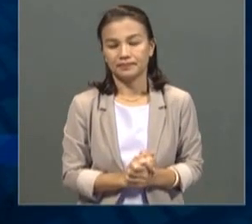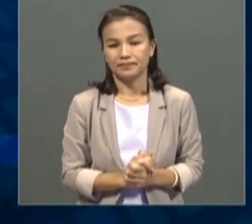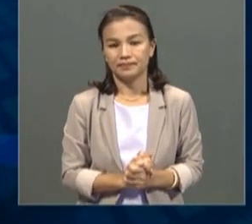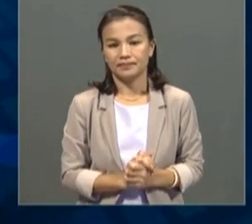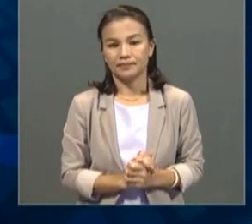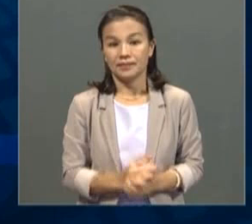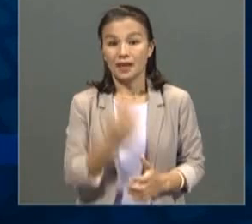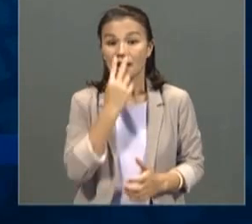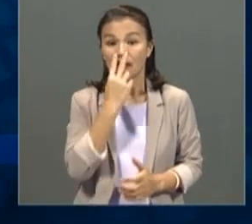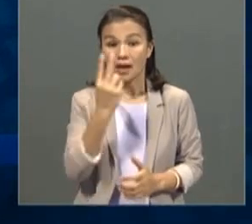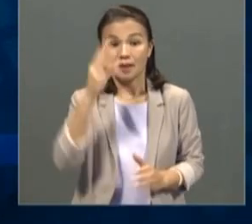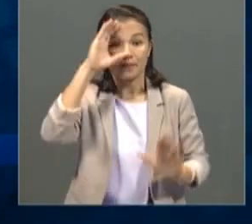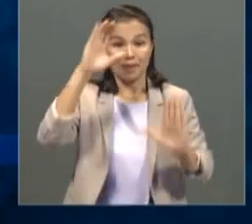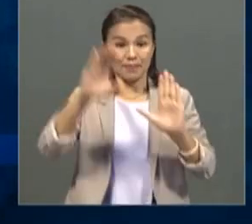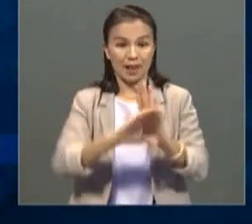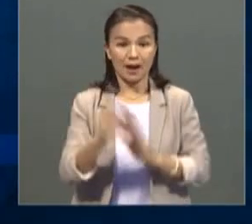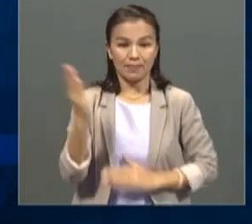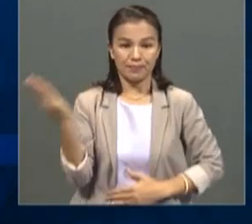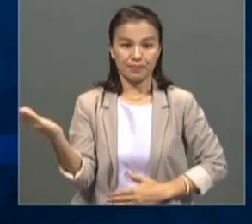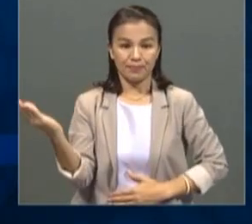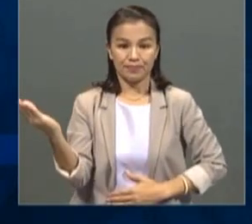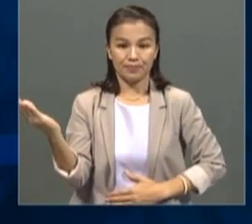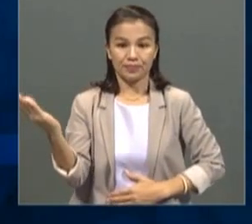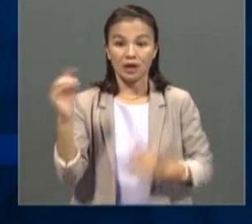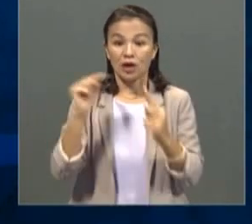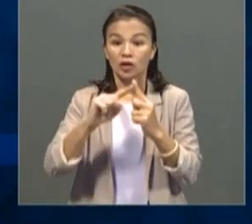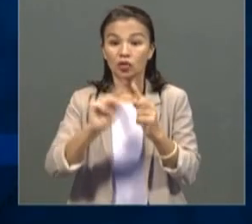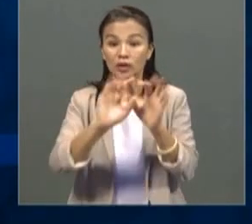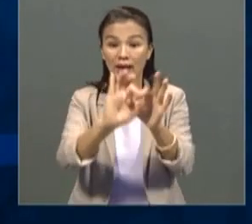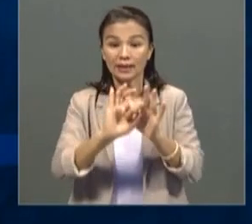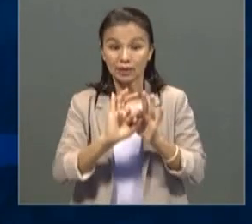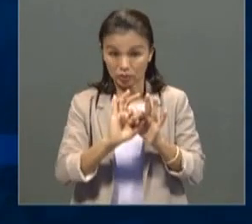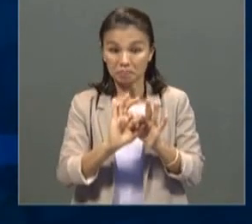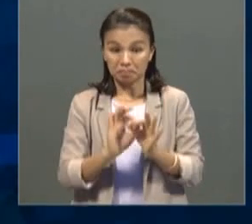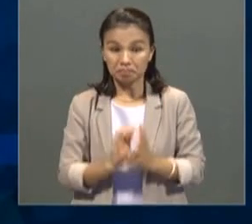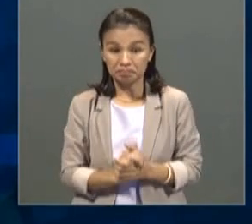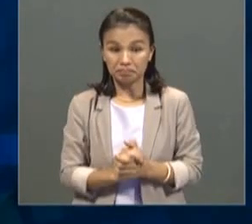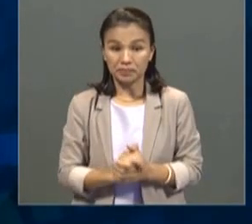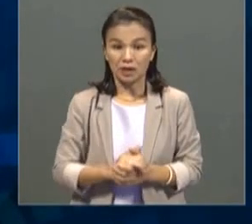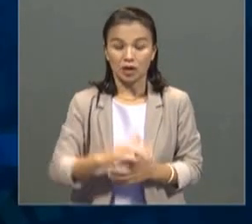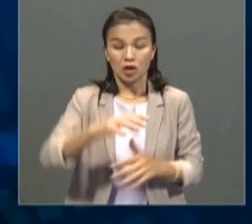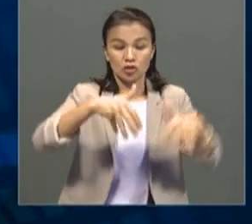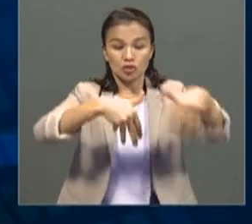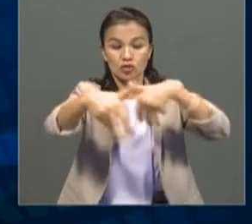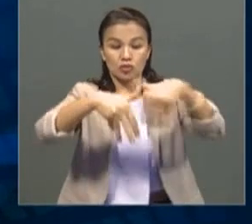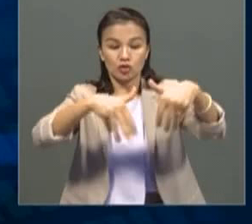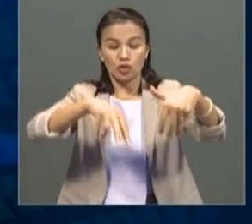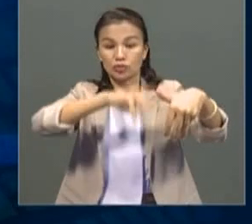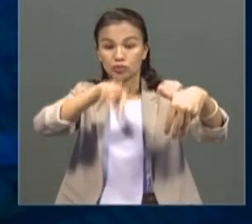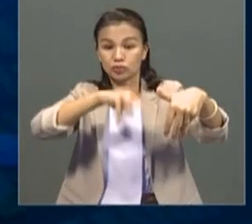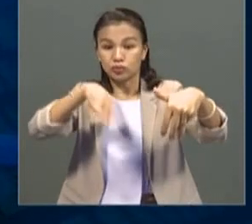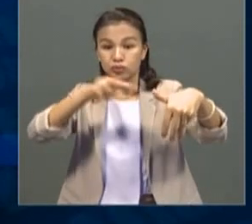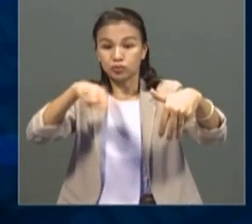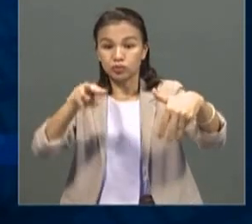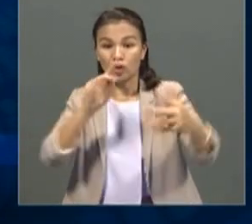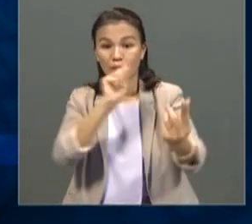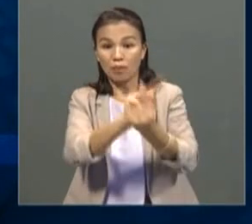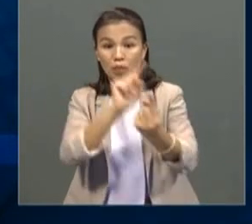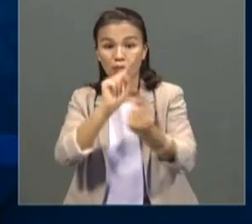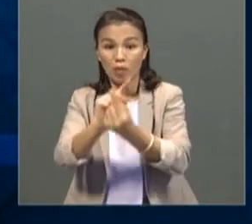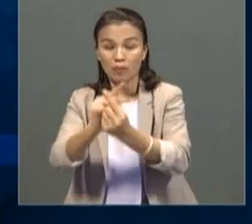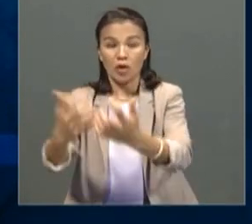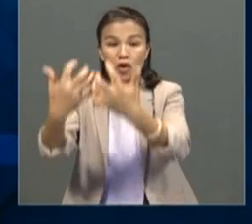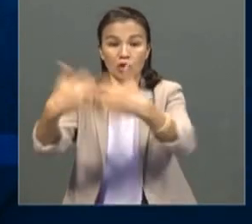တွေက18ရာခိုင်နှုန်းကျော်ကျော်ရှိပါတယ်ဟုတ်ကဲ့ဆက်လက်ပြီးတော့ဒီ graph ကိုကြည့်ရအောင် the graph မှာကျွန်တော်တို့ဒီ queen စင်းပြီး